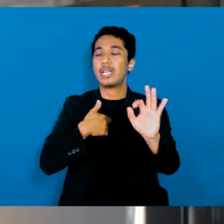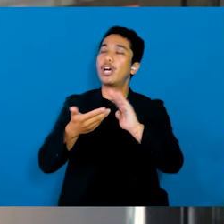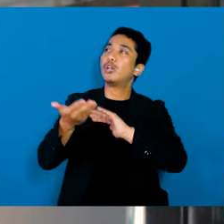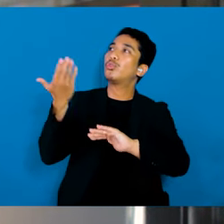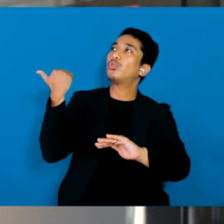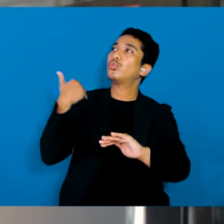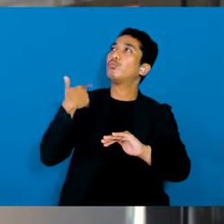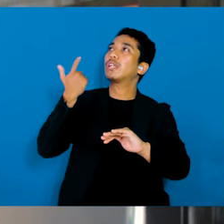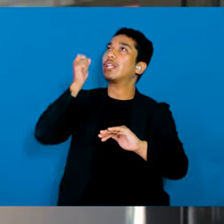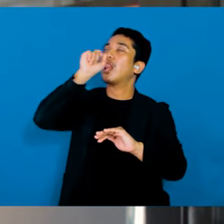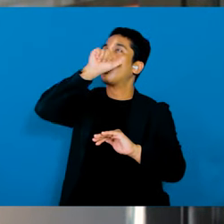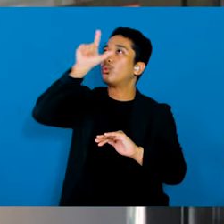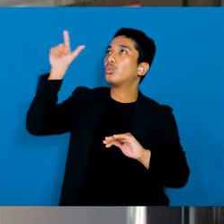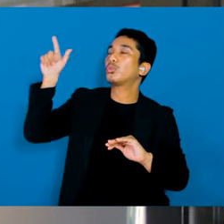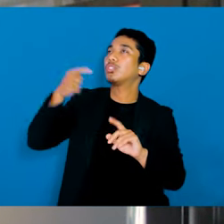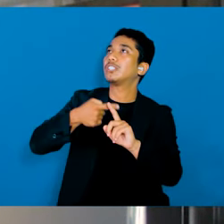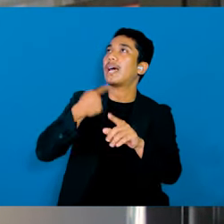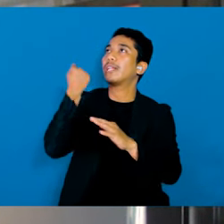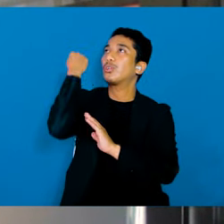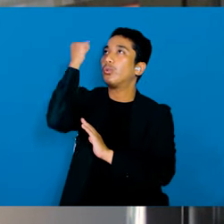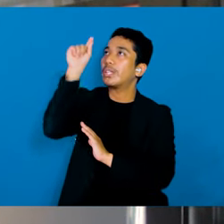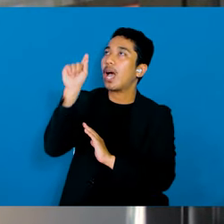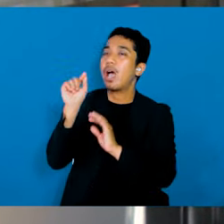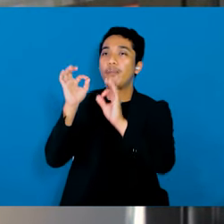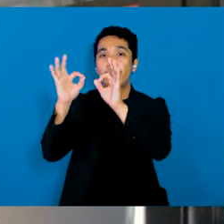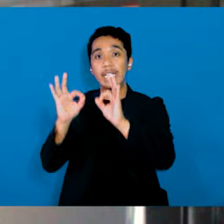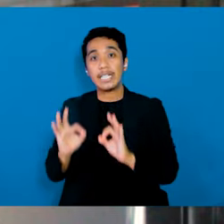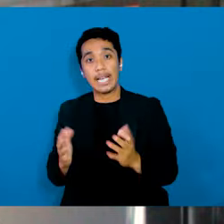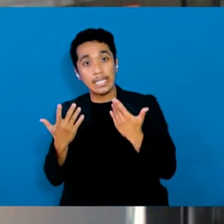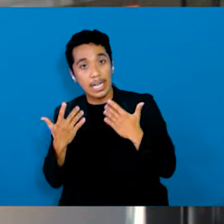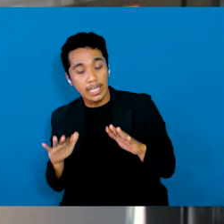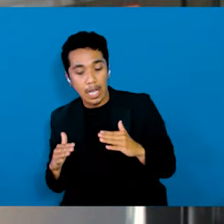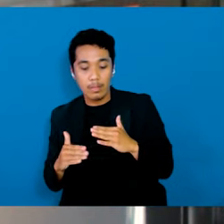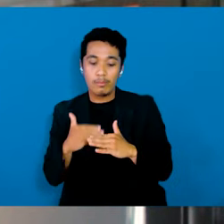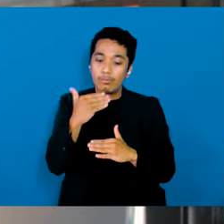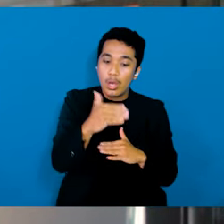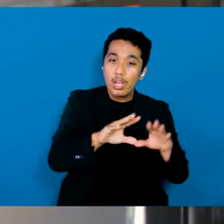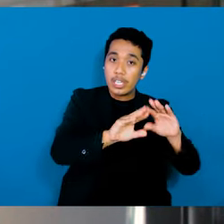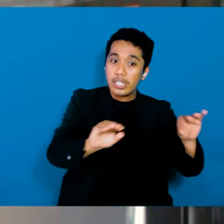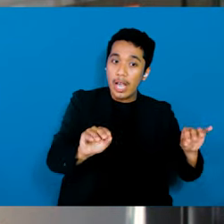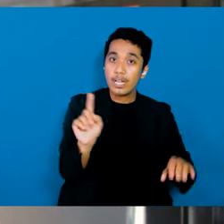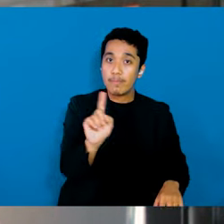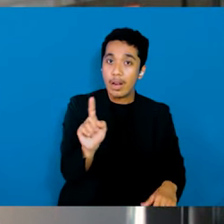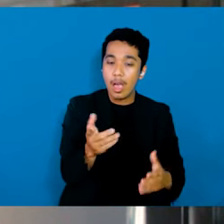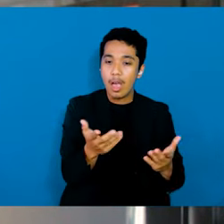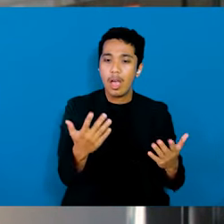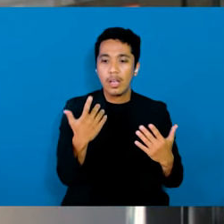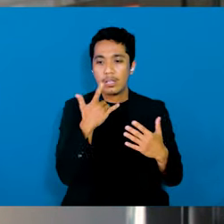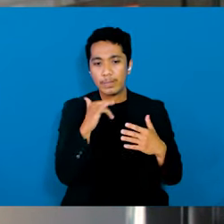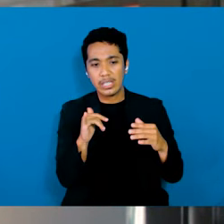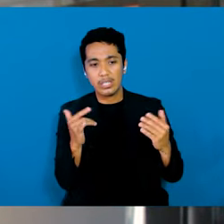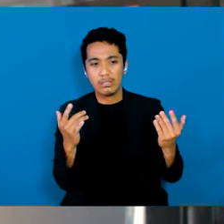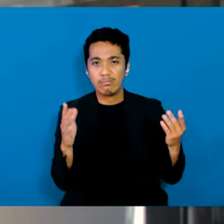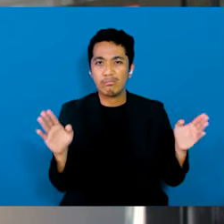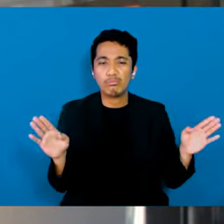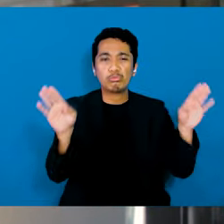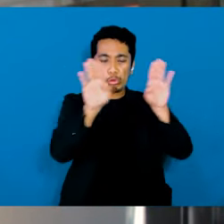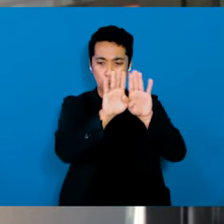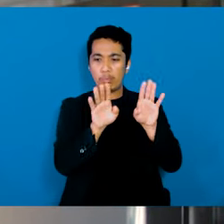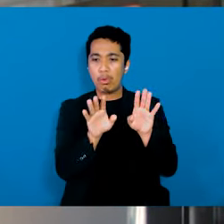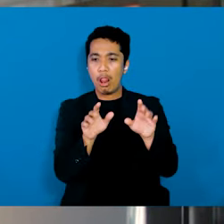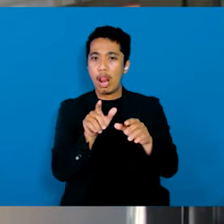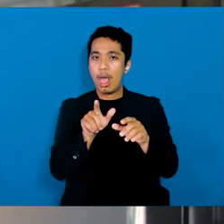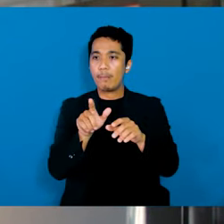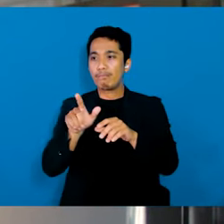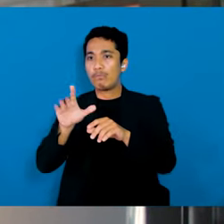saya mungkin lulus dari kuliah, selesai pendidikan, mau bekerja di mana-mana juga selalu menutup, tidak ada